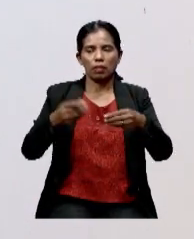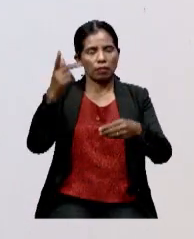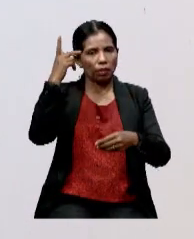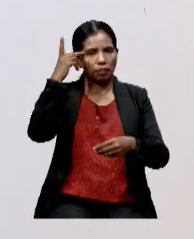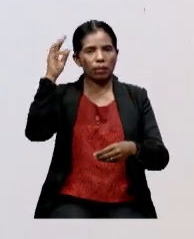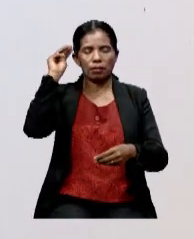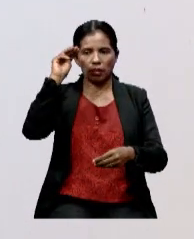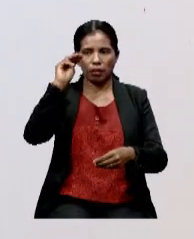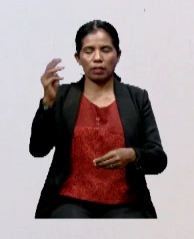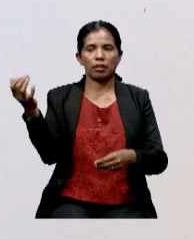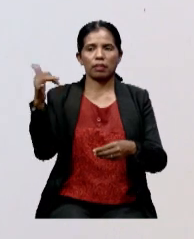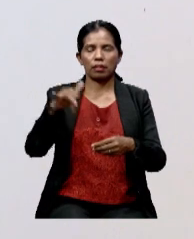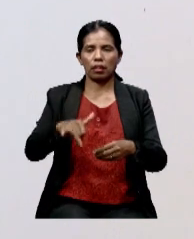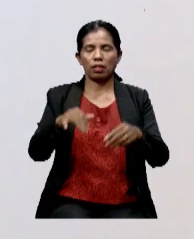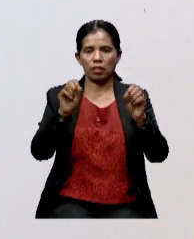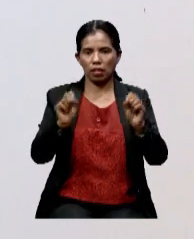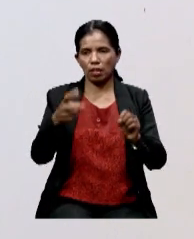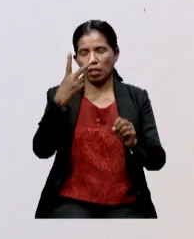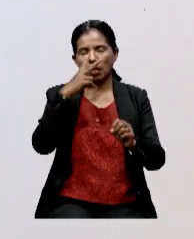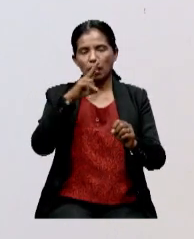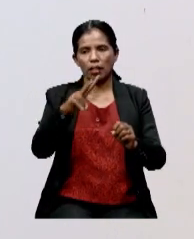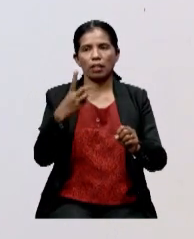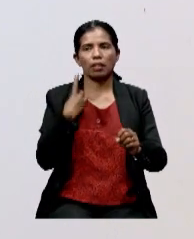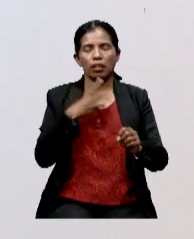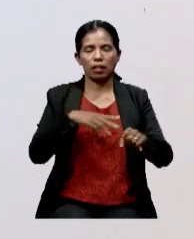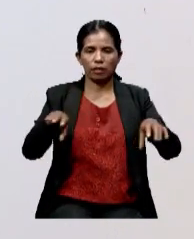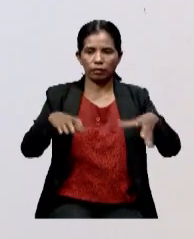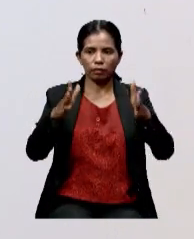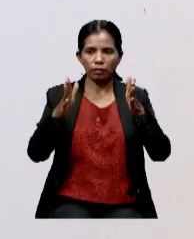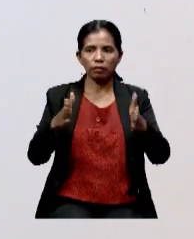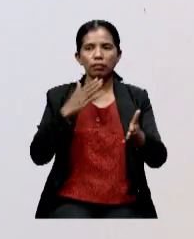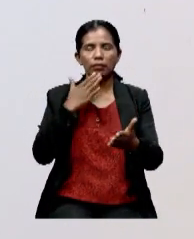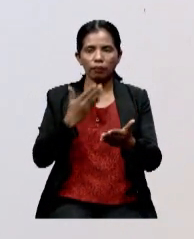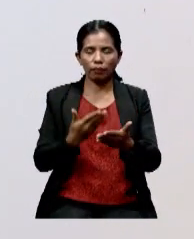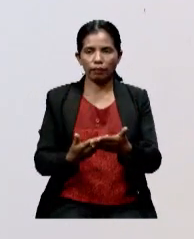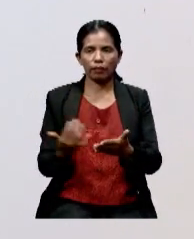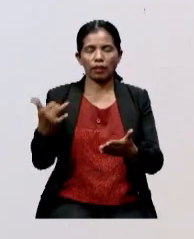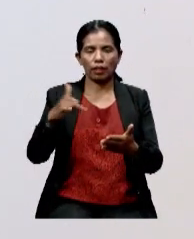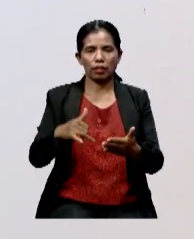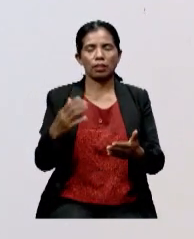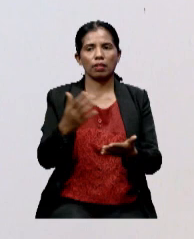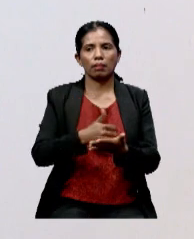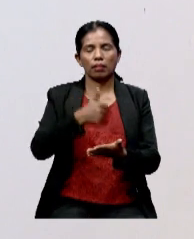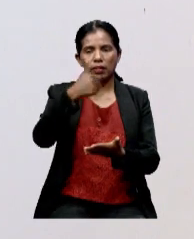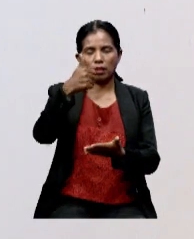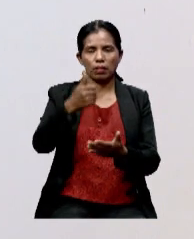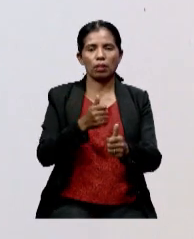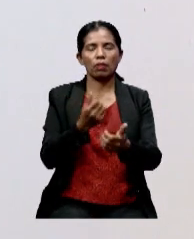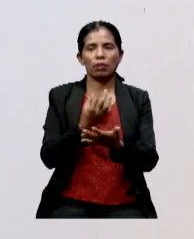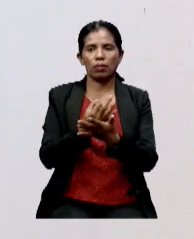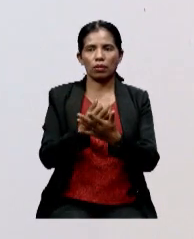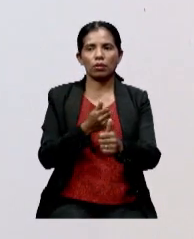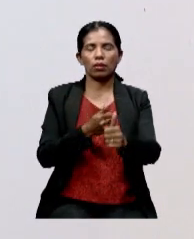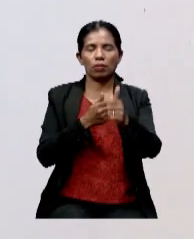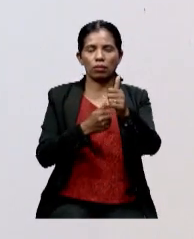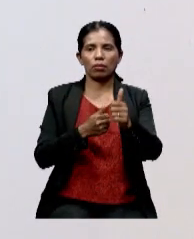primeiro-ministro, katak sira sei hare ita nia trabalhadores serne dia, e sira sei manan osan tuir reit